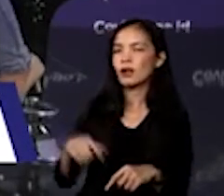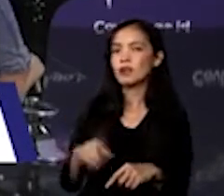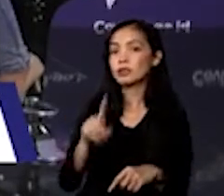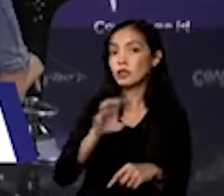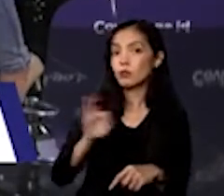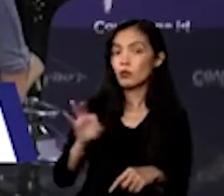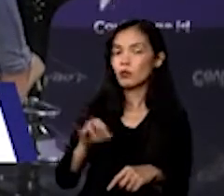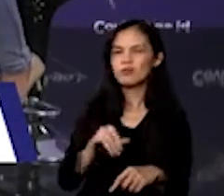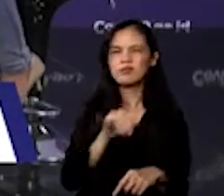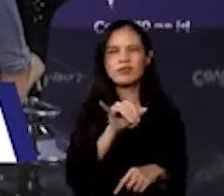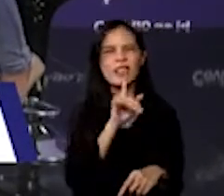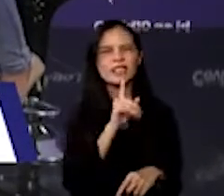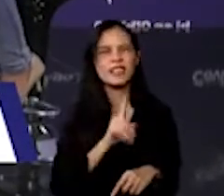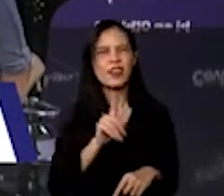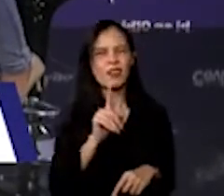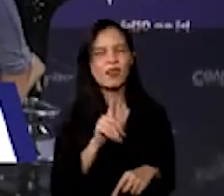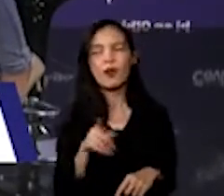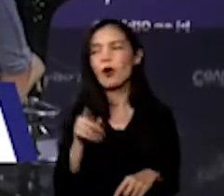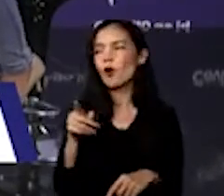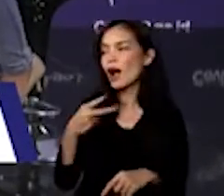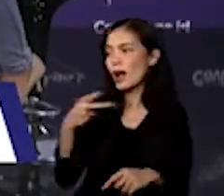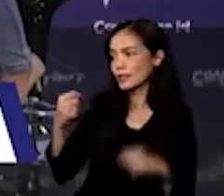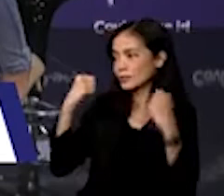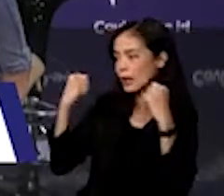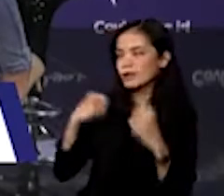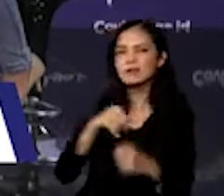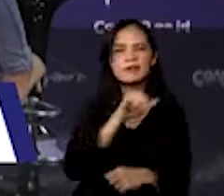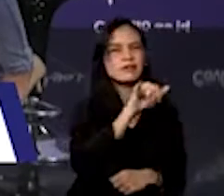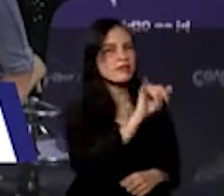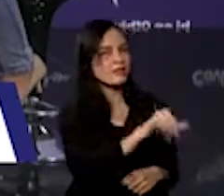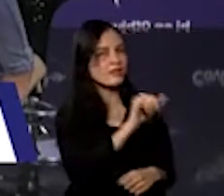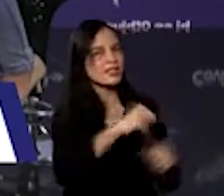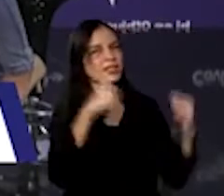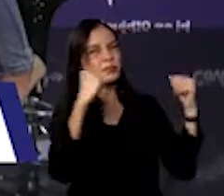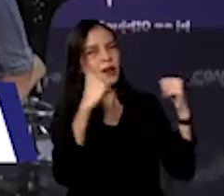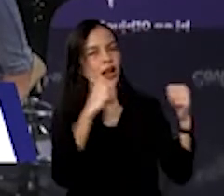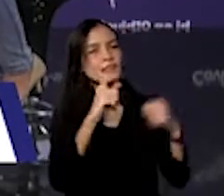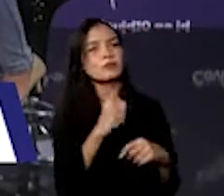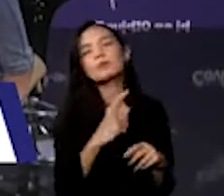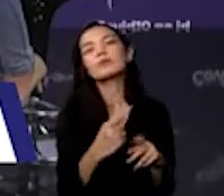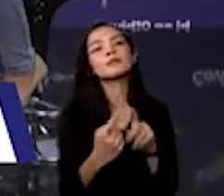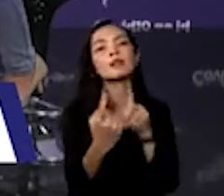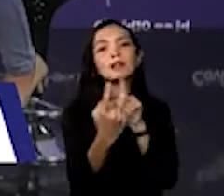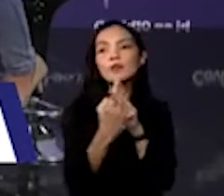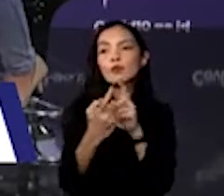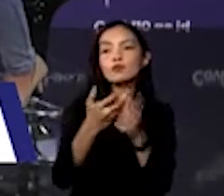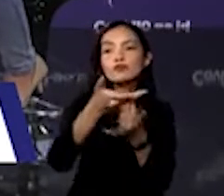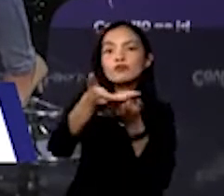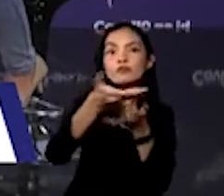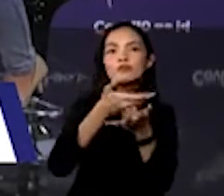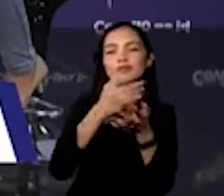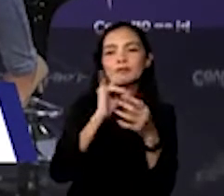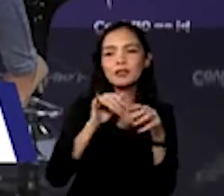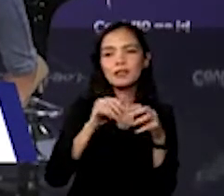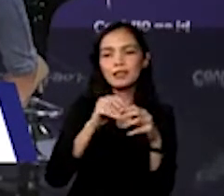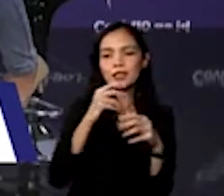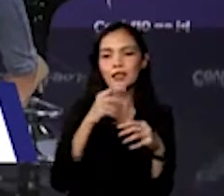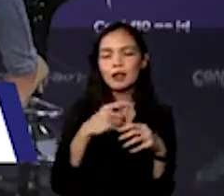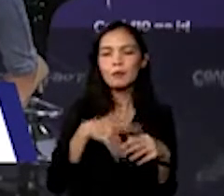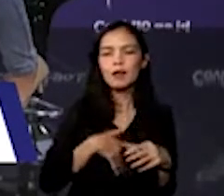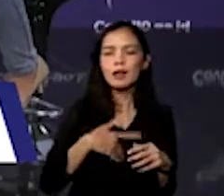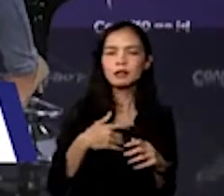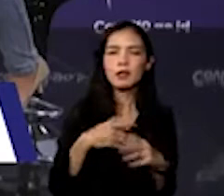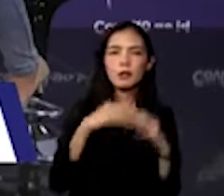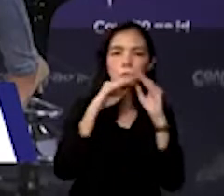jadi itu semangat kamu juga Iya itu semangat aku karena kalau kalau lagi interaksi sama mereka tuh rasanya pas kita lagi ngedown bisa